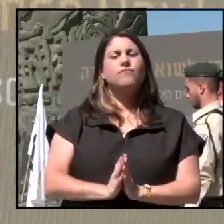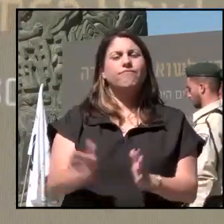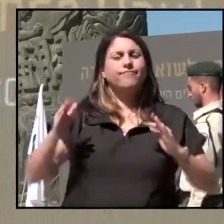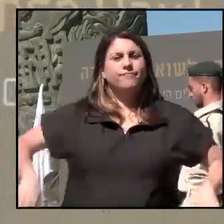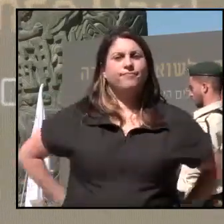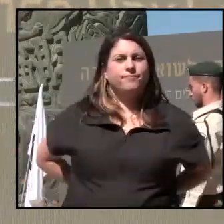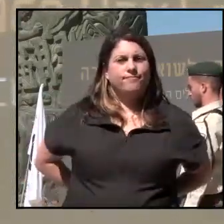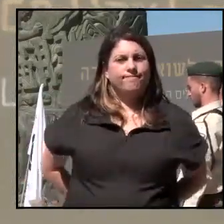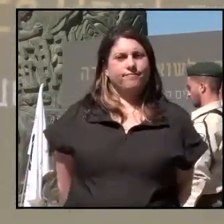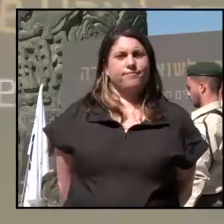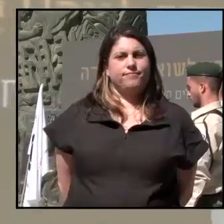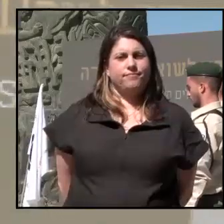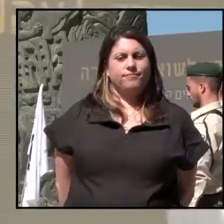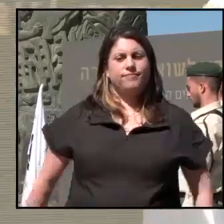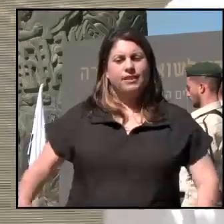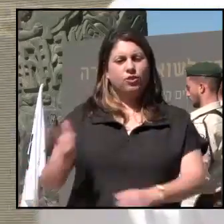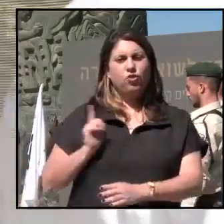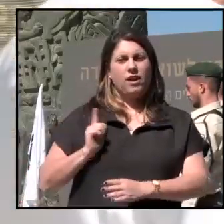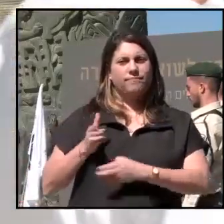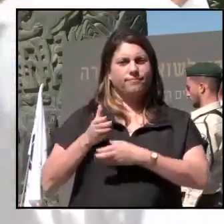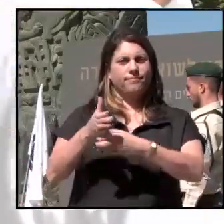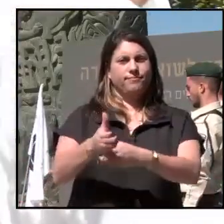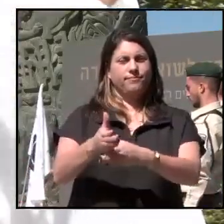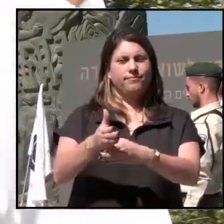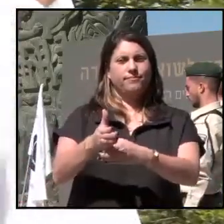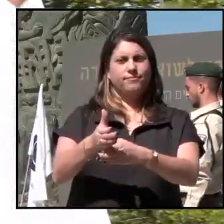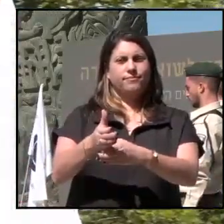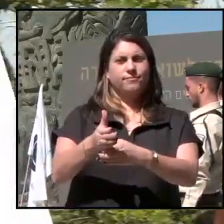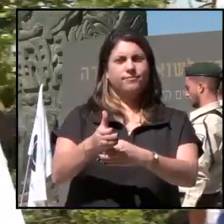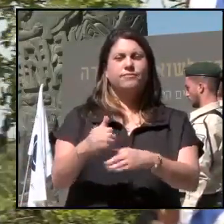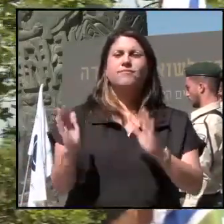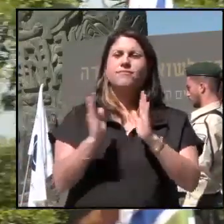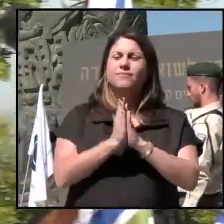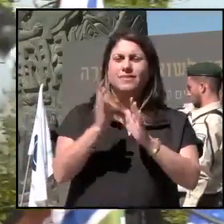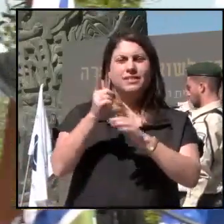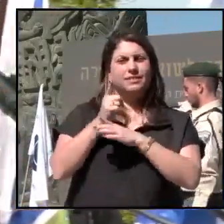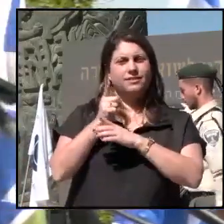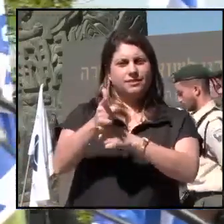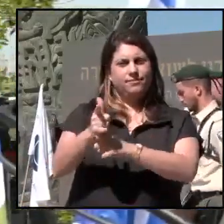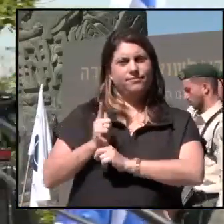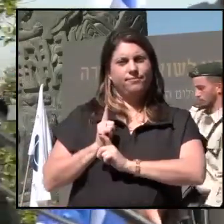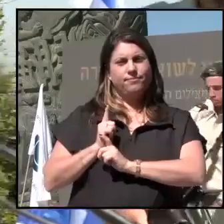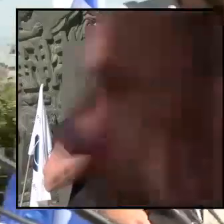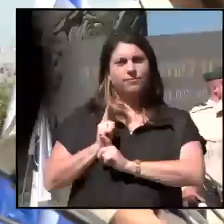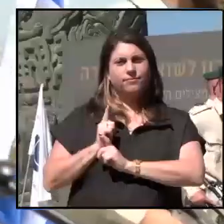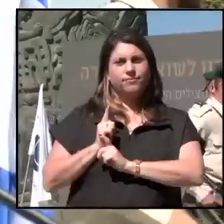דום. משמר יחטיף את נשקו. טיף, שק. משמר ידגל את נשקו. דגל, שק.